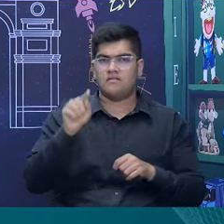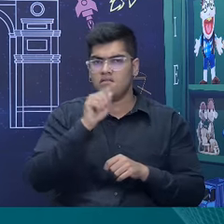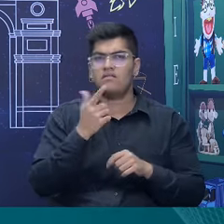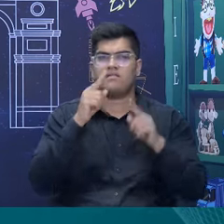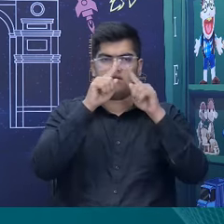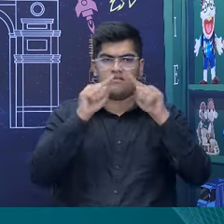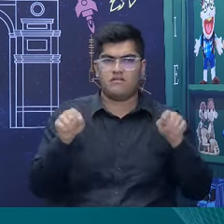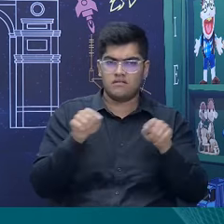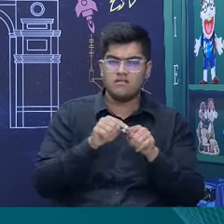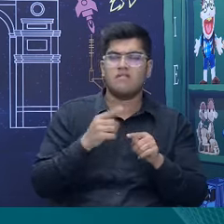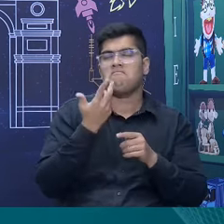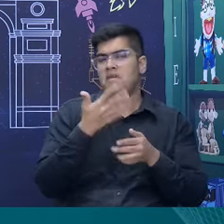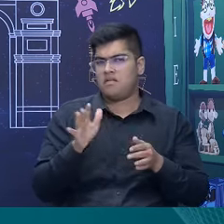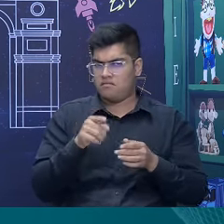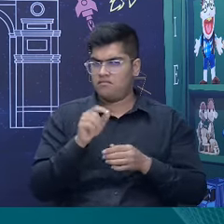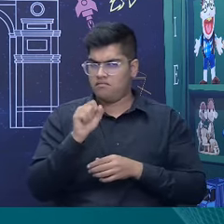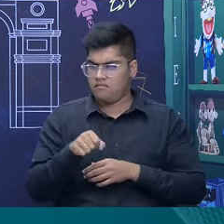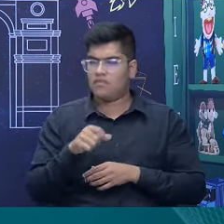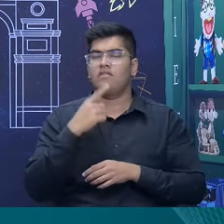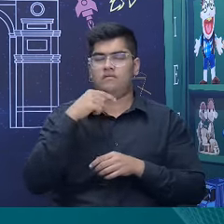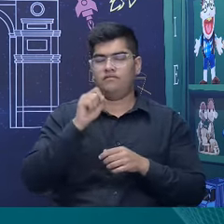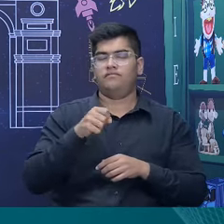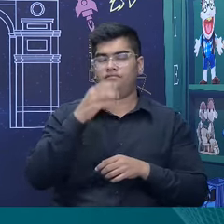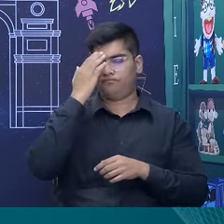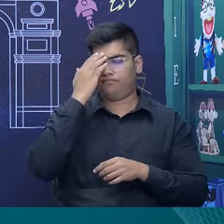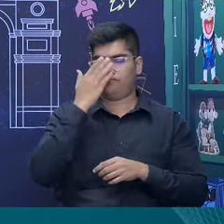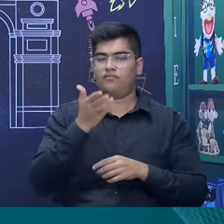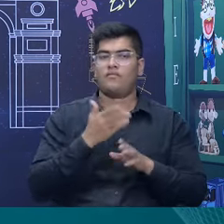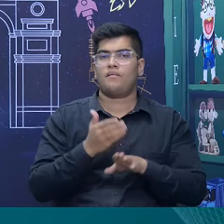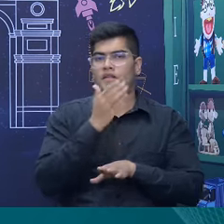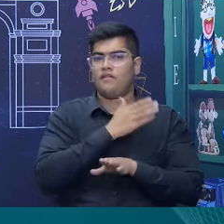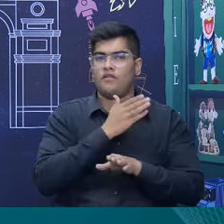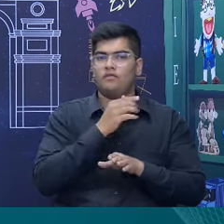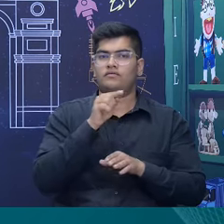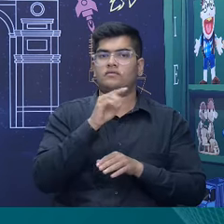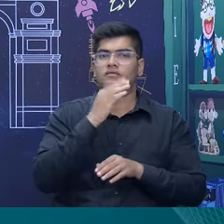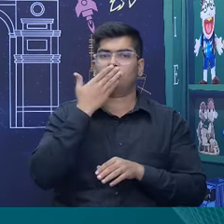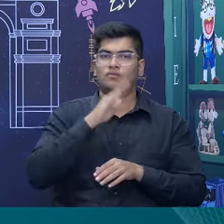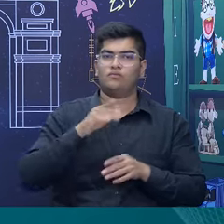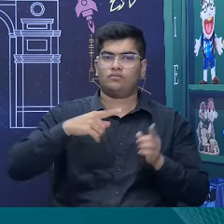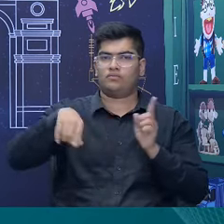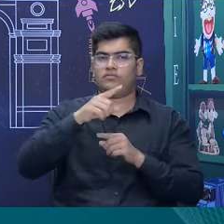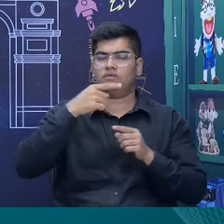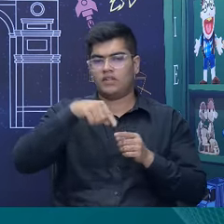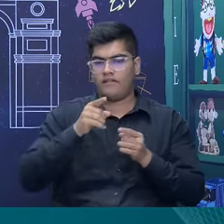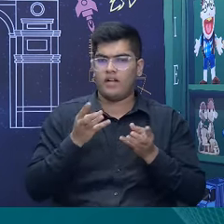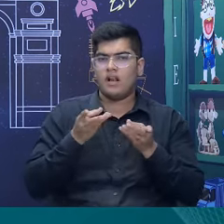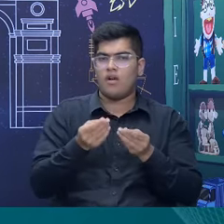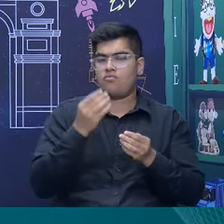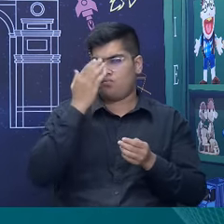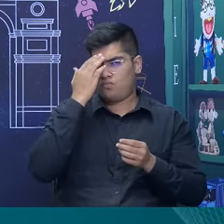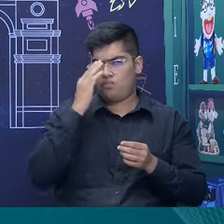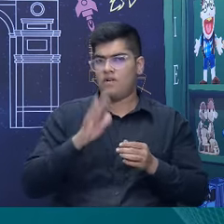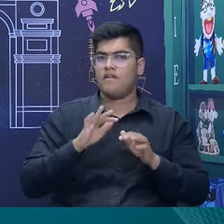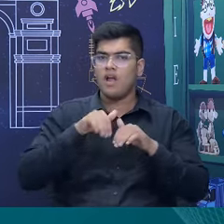ट्रायंगल हो हमारा हां तो जो हमारे लर्नर्स हैं उन्हें उन्हें भी पता है कि उन्होंने कुछ जो शेप्स हैं उनका एरिया ऑलरेडी फाइंड आउट कर